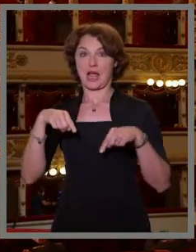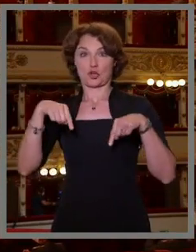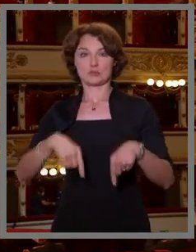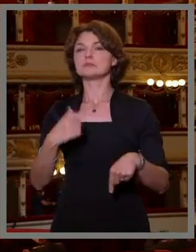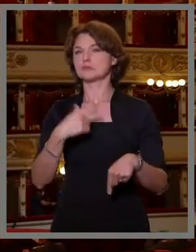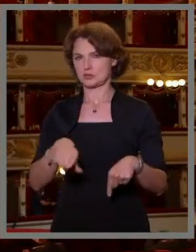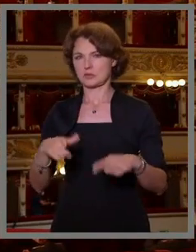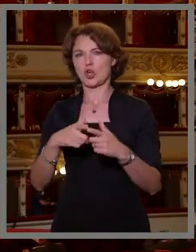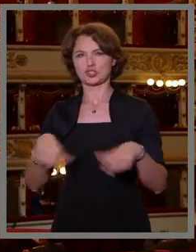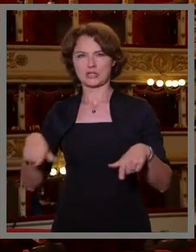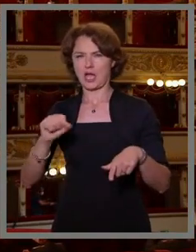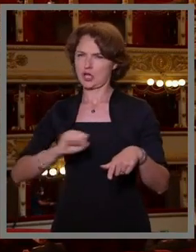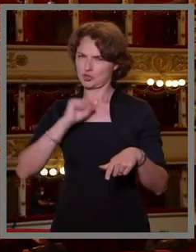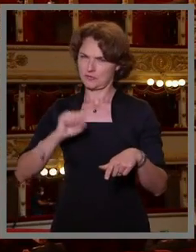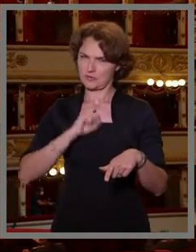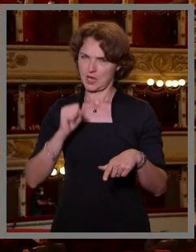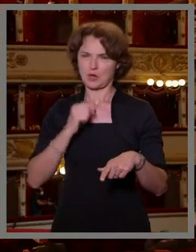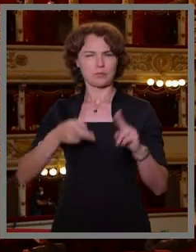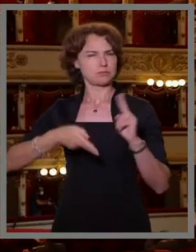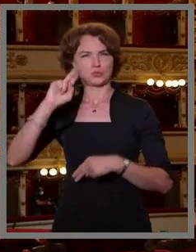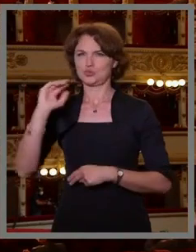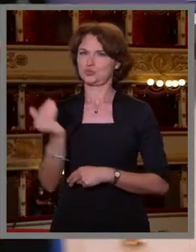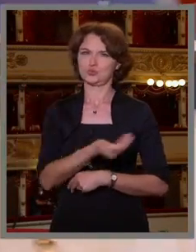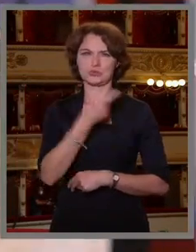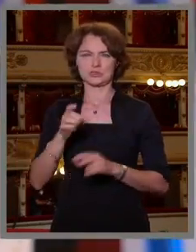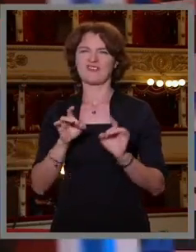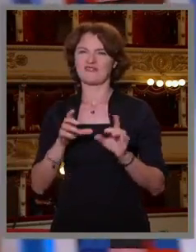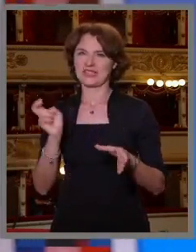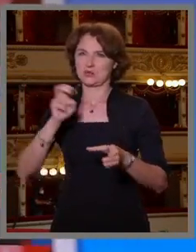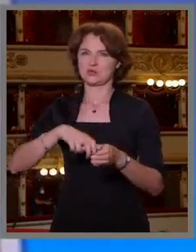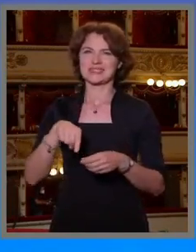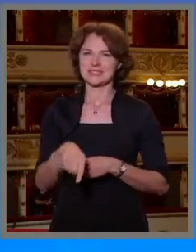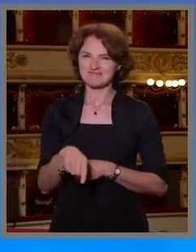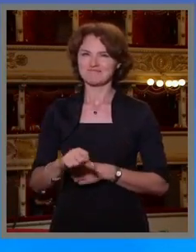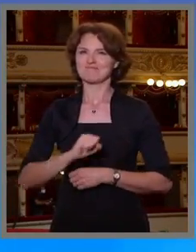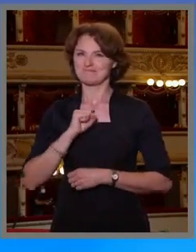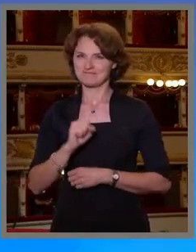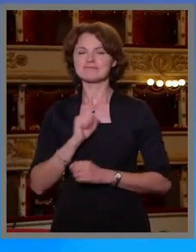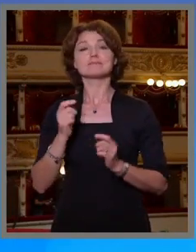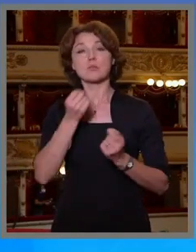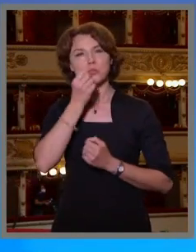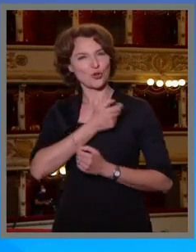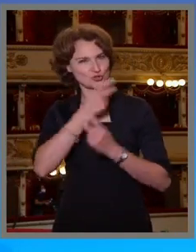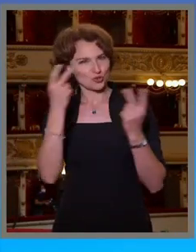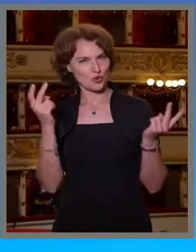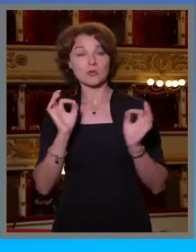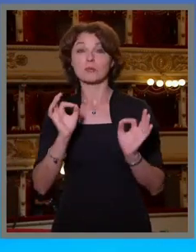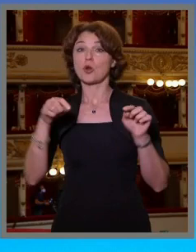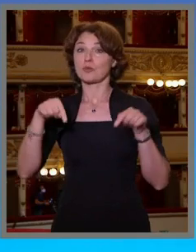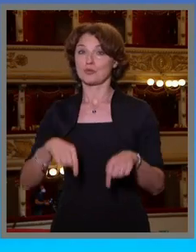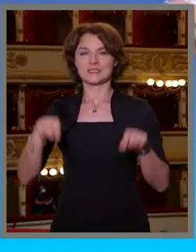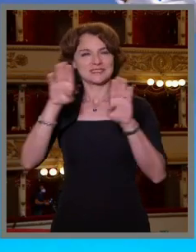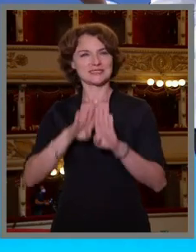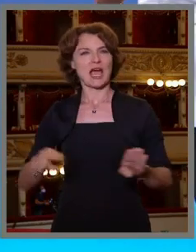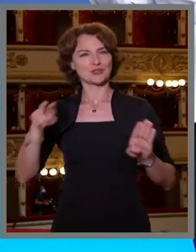la durezza di questo virus buongiorno buongiorno sindaco e proprio a milano proprio qui alla scala noi